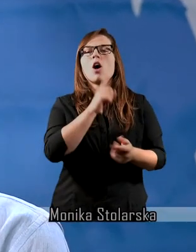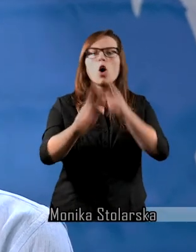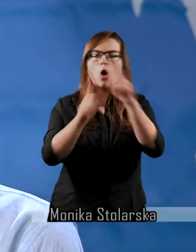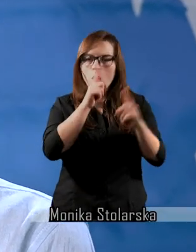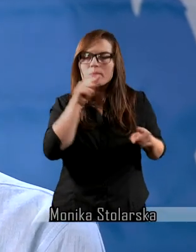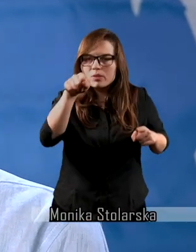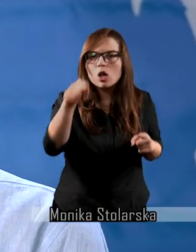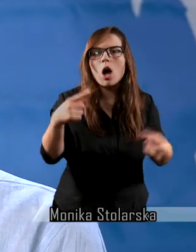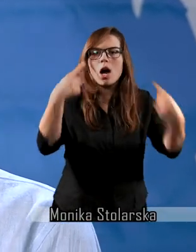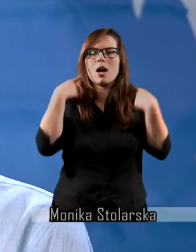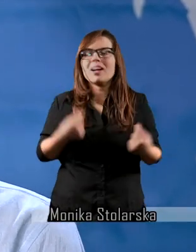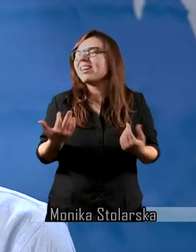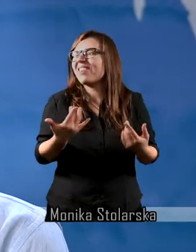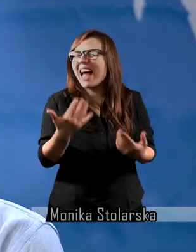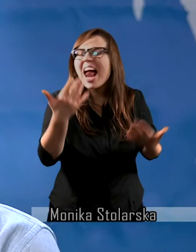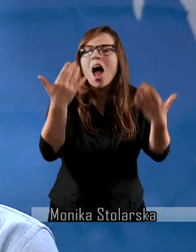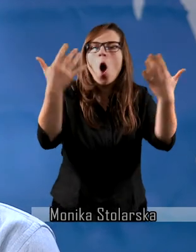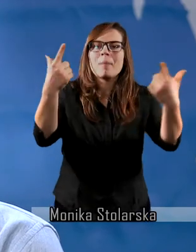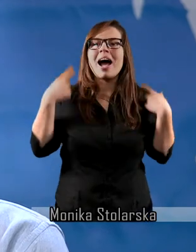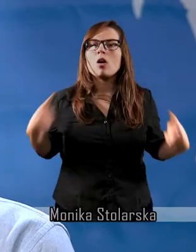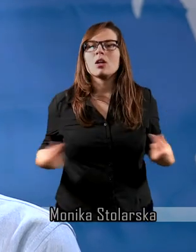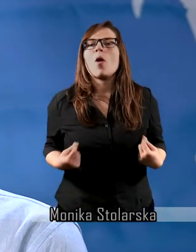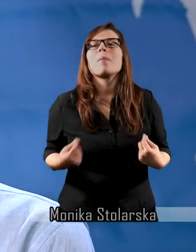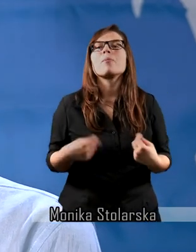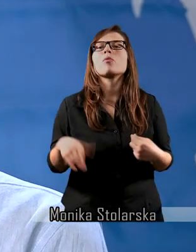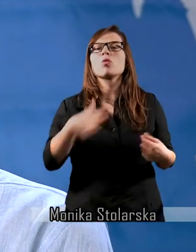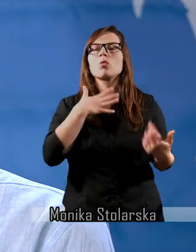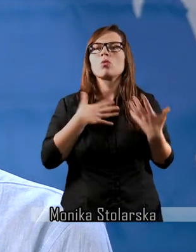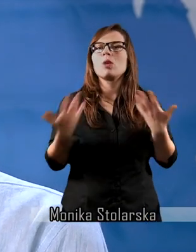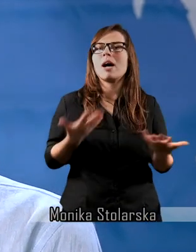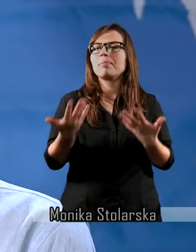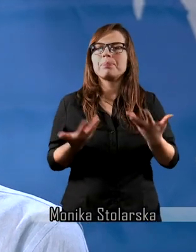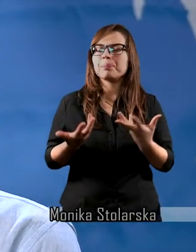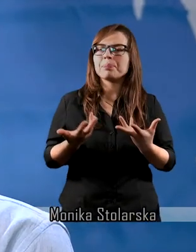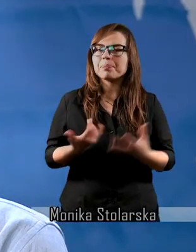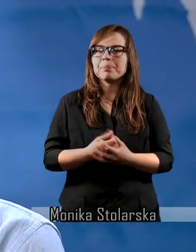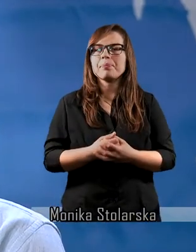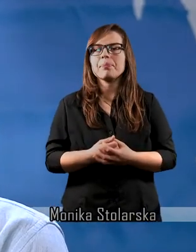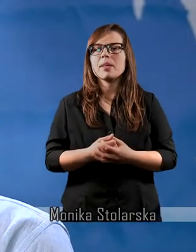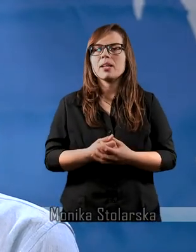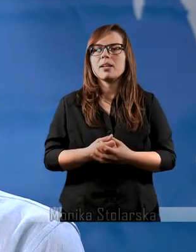rozmowach z samą sobą i z wieloma osobami. Jeszcze wtedy byłam przed chrztem.